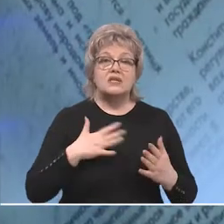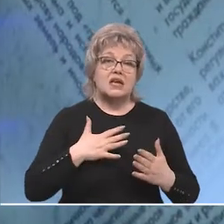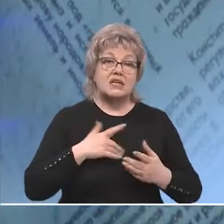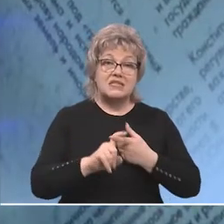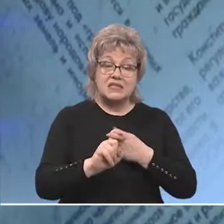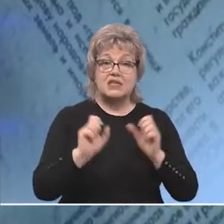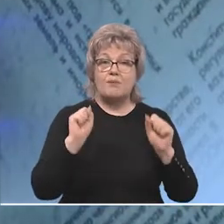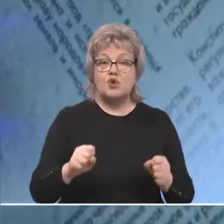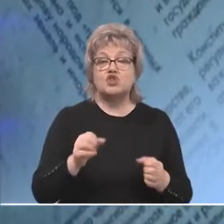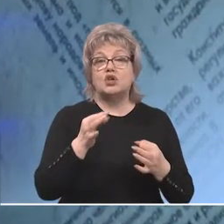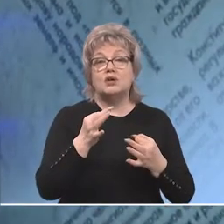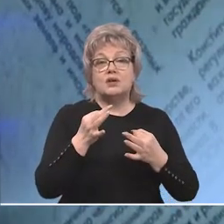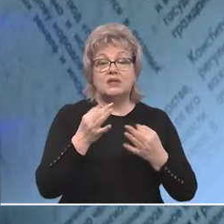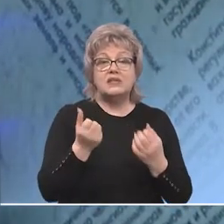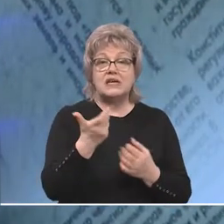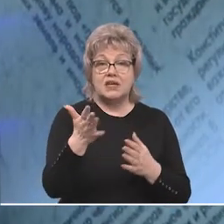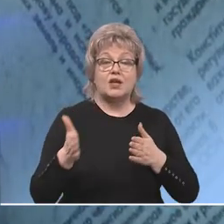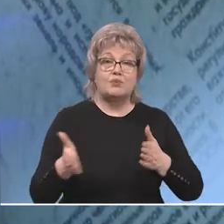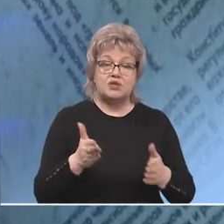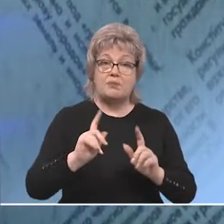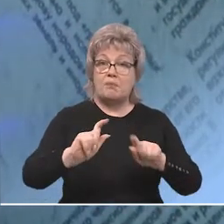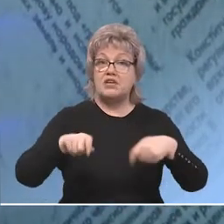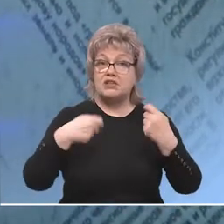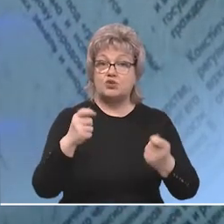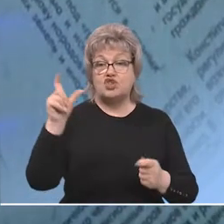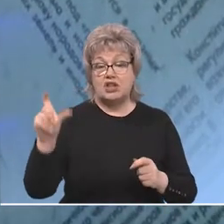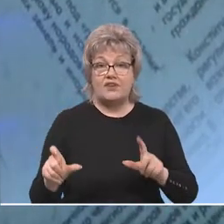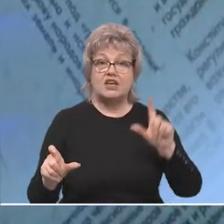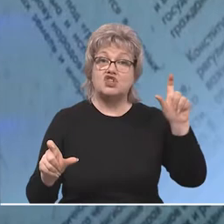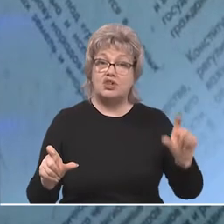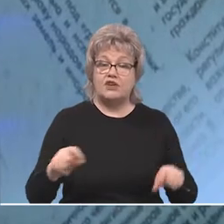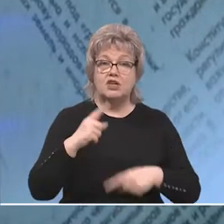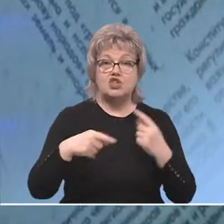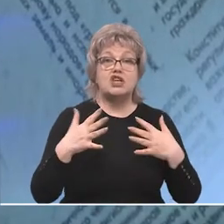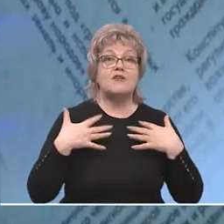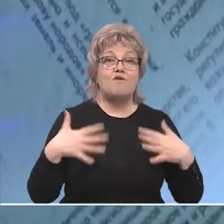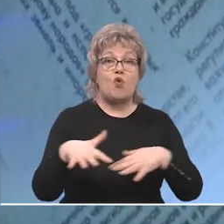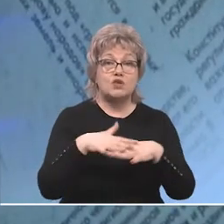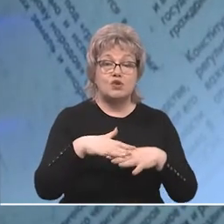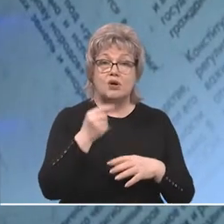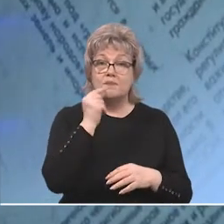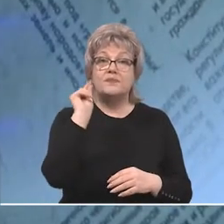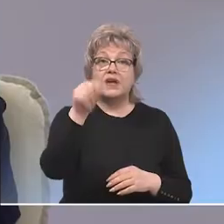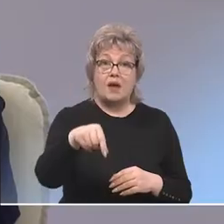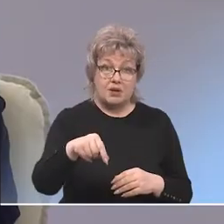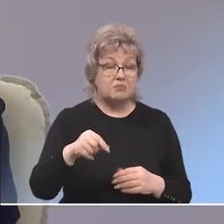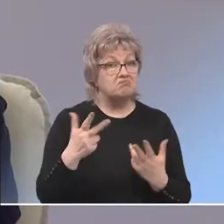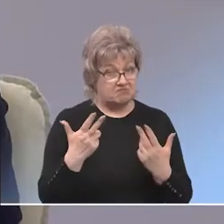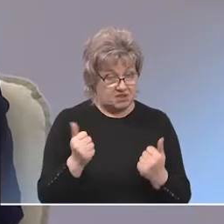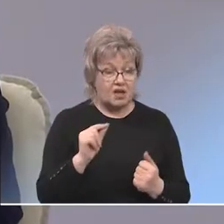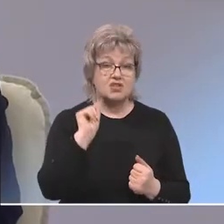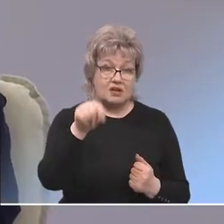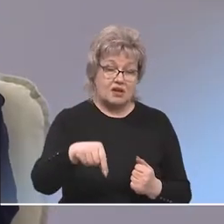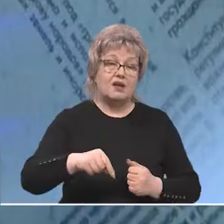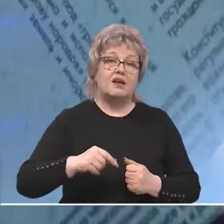вообще туберкулезом несколькими путями. Чаще всего инфекция передается от человека к человеку через воздух, воздушно-капельным путем. Даже воздушно-капельным, да? Да, в